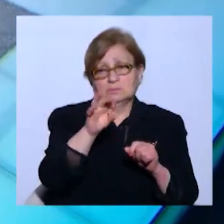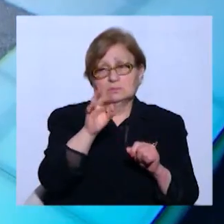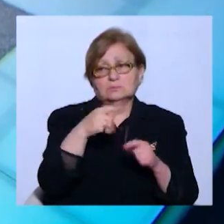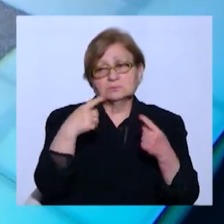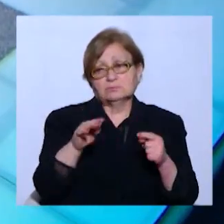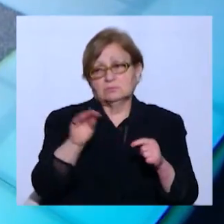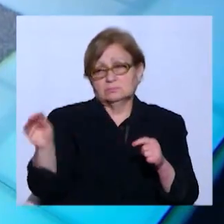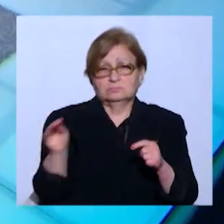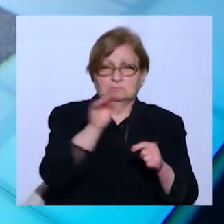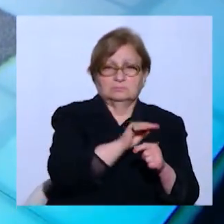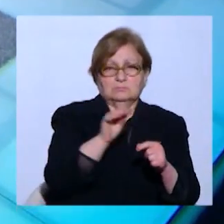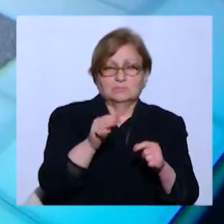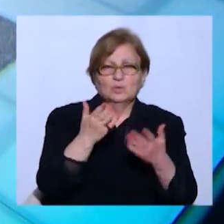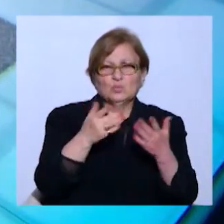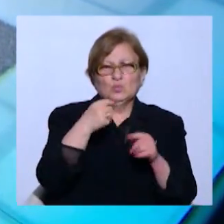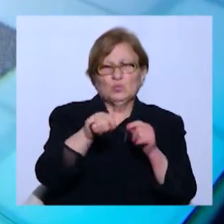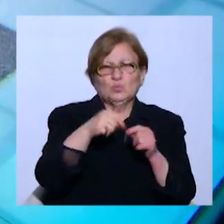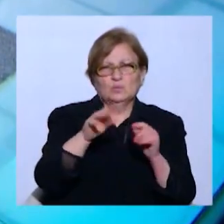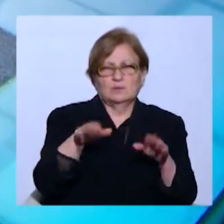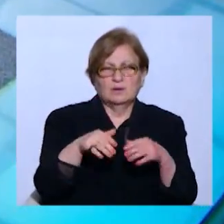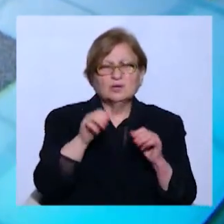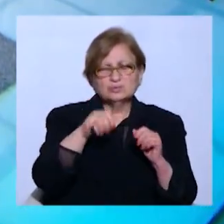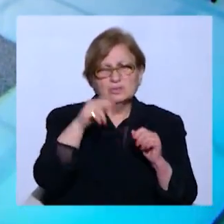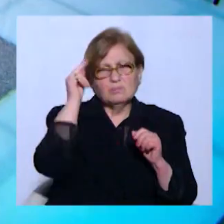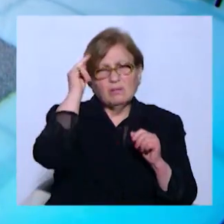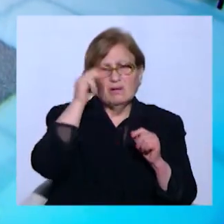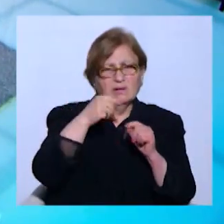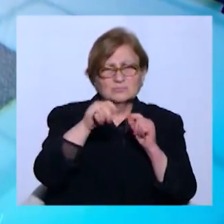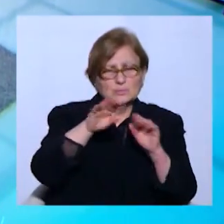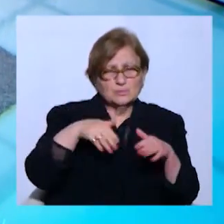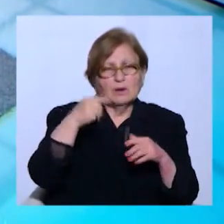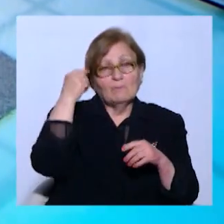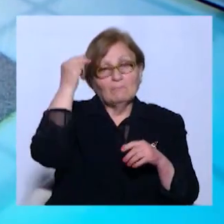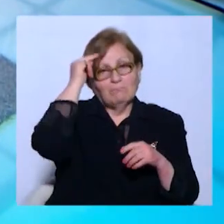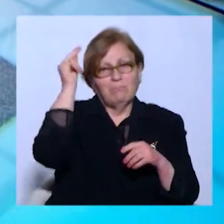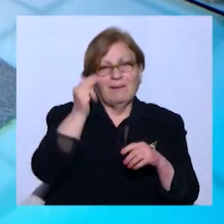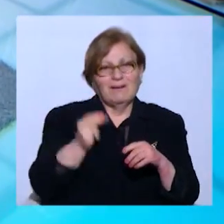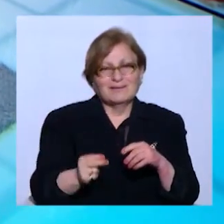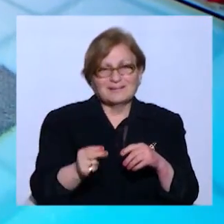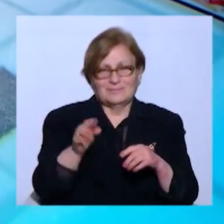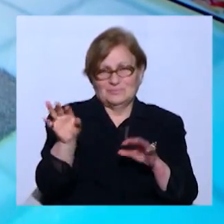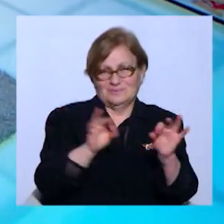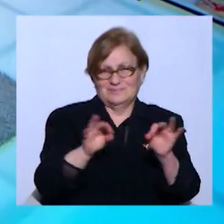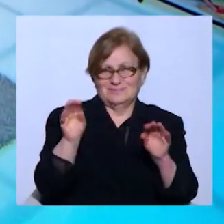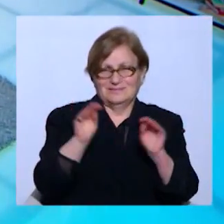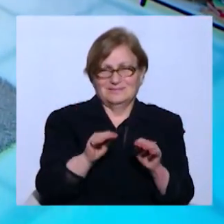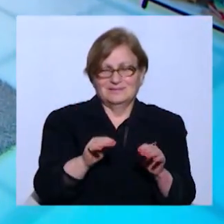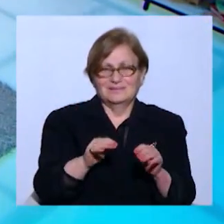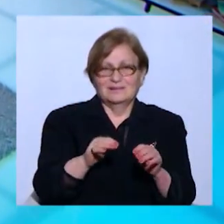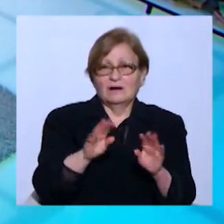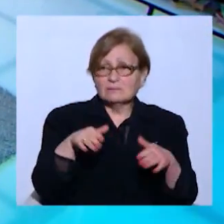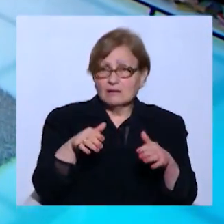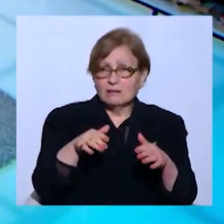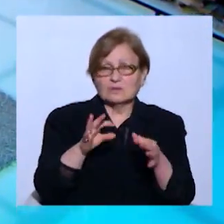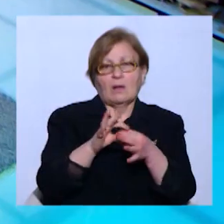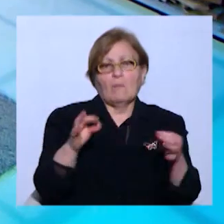თუ ასანთის ღერები არ გაქვთ სახლში, შეგიძლიათ ფანქრები გამოიყენოთ. თუ არც ფანქრები გაქვთ, შეგიძლიათ მაკარონი